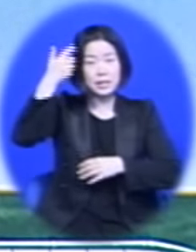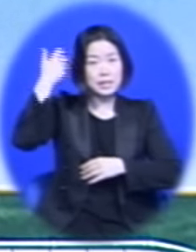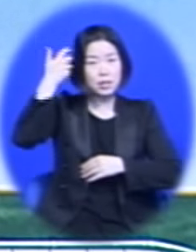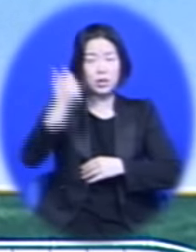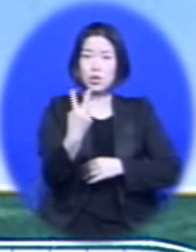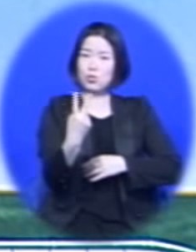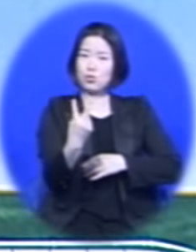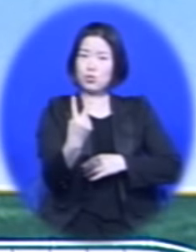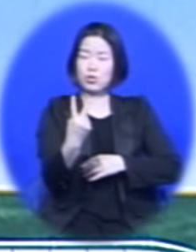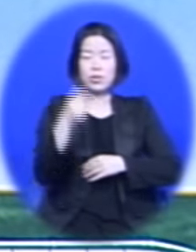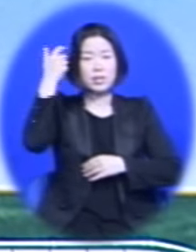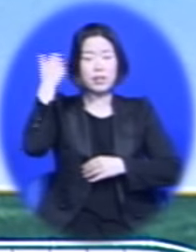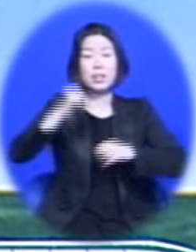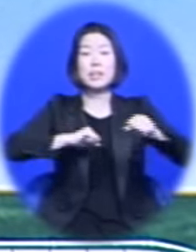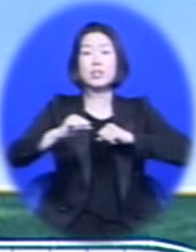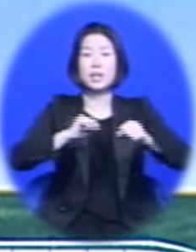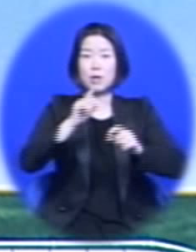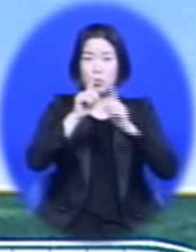안에서 역사했다는 것을 말씀합니다.